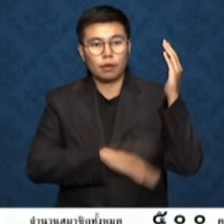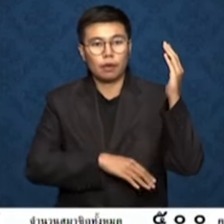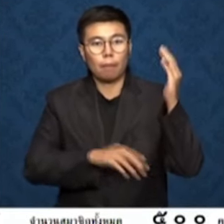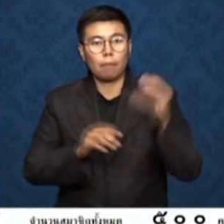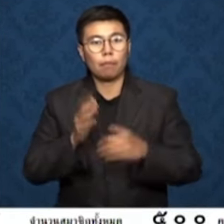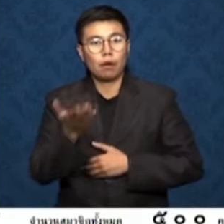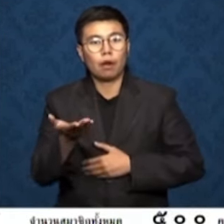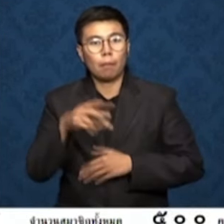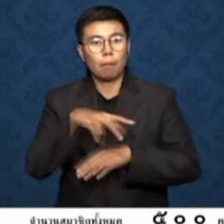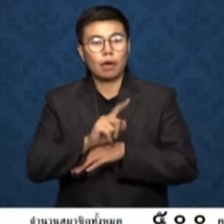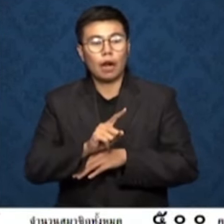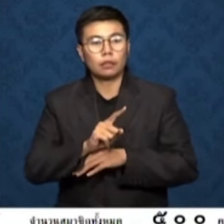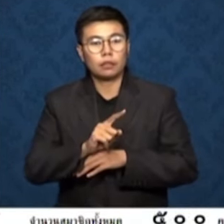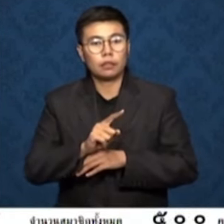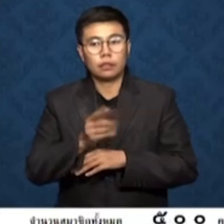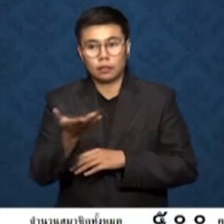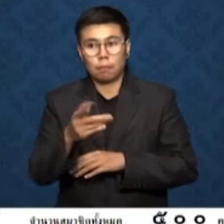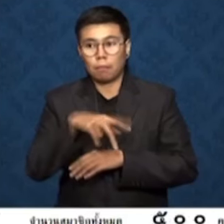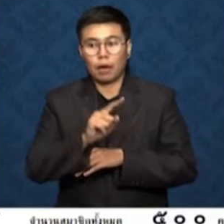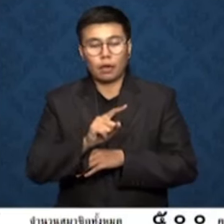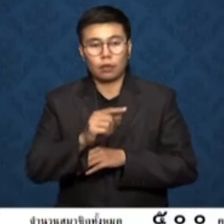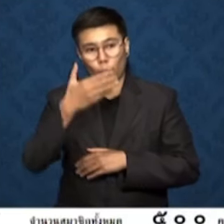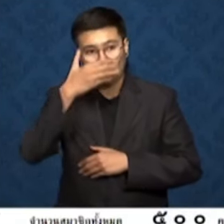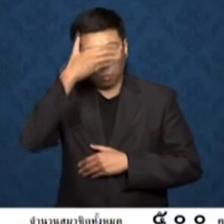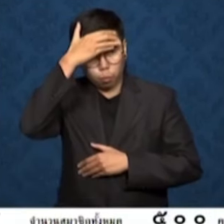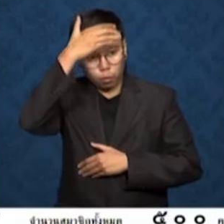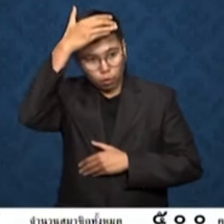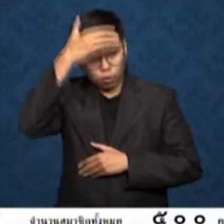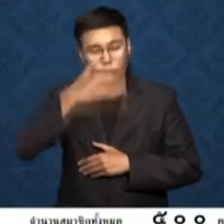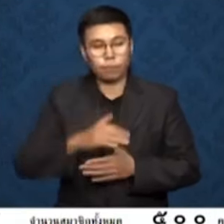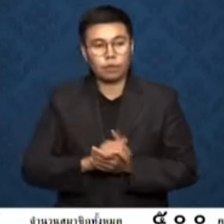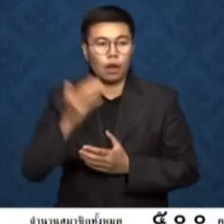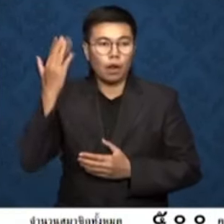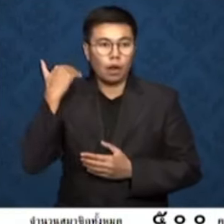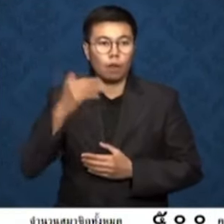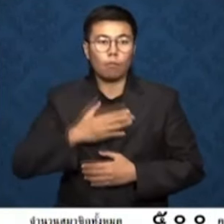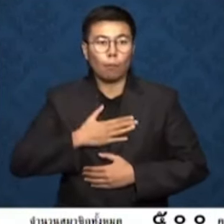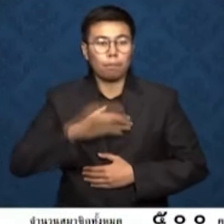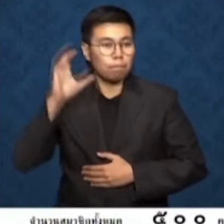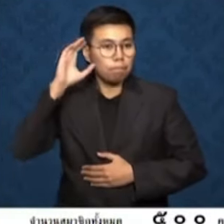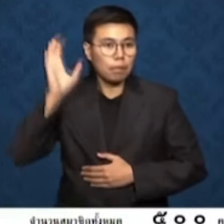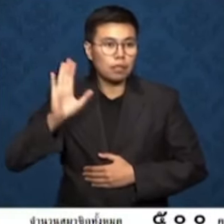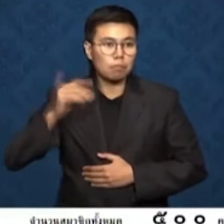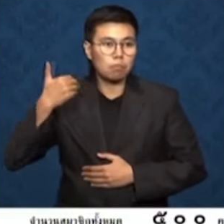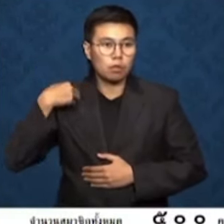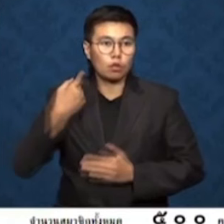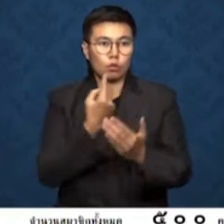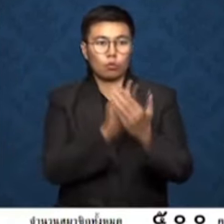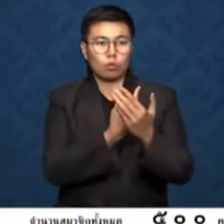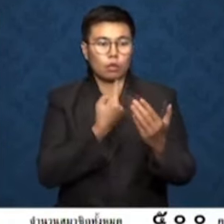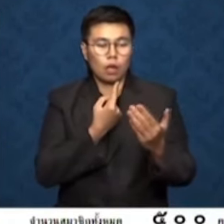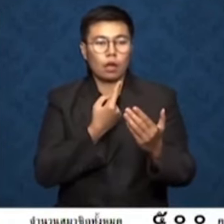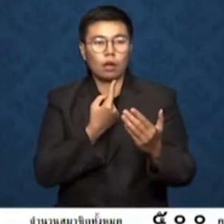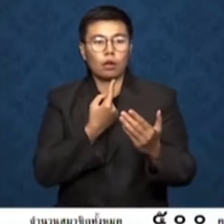รัฐสภาในวันนั้นสิ่งที่เราไม่เชื่อว่าจะมีตัวแทนผู้